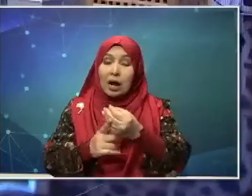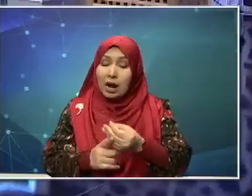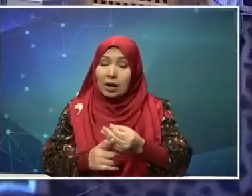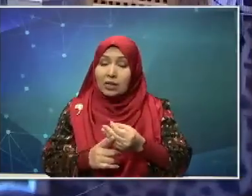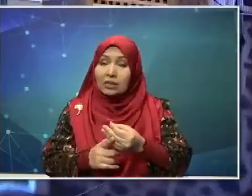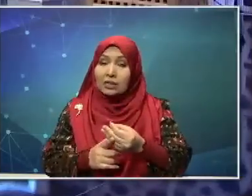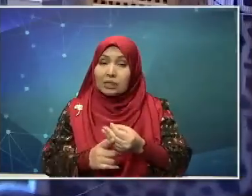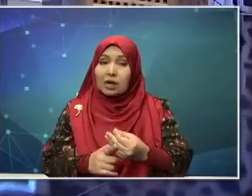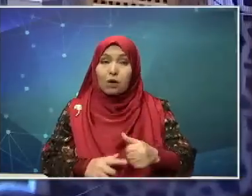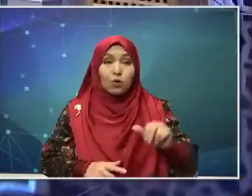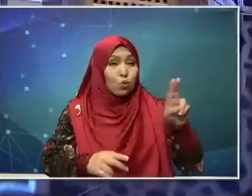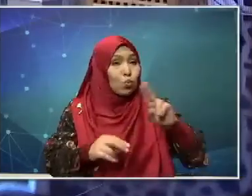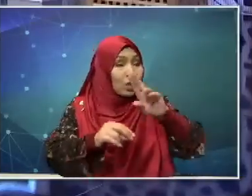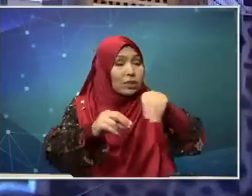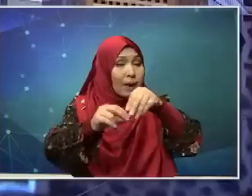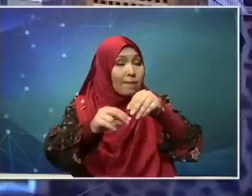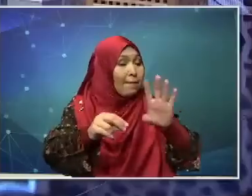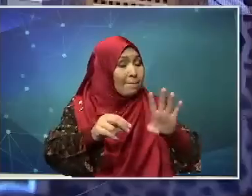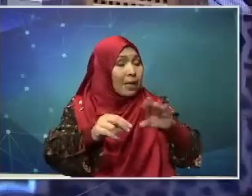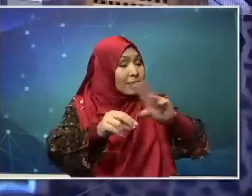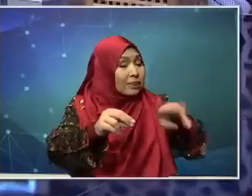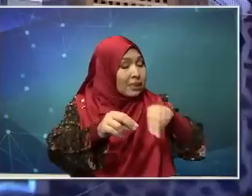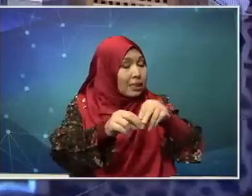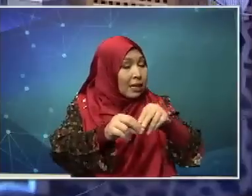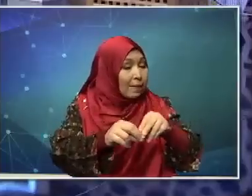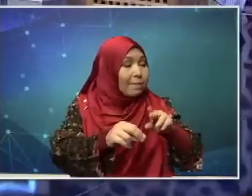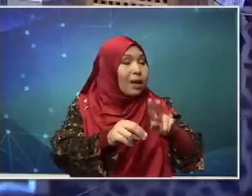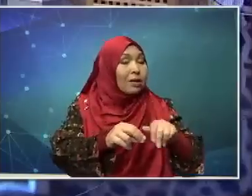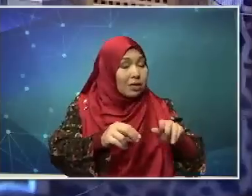dia tambah tua tambah fakta warna vx12d